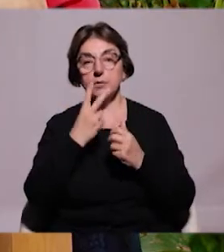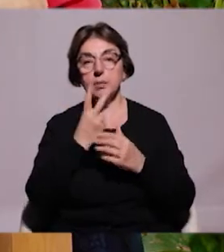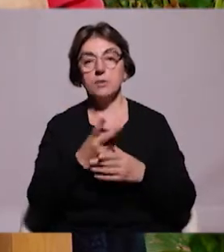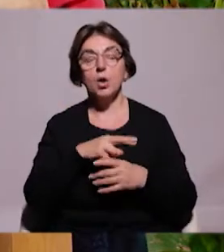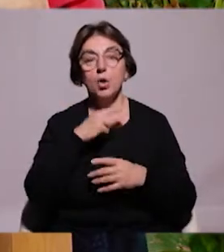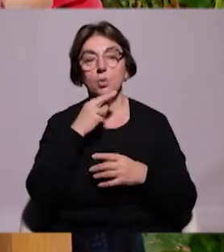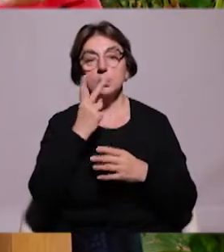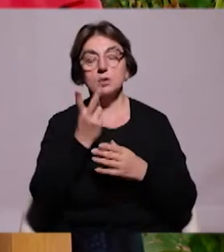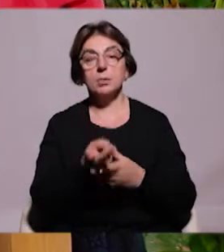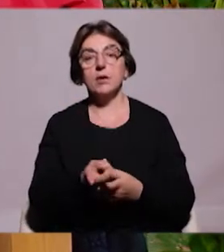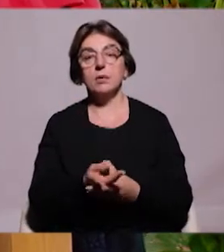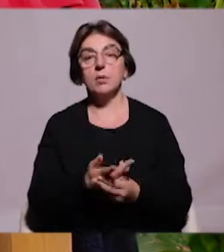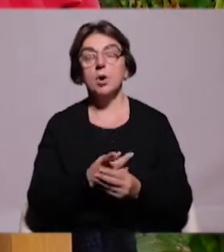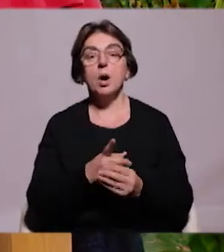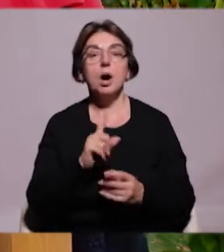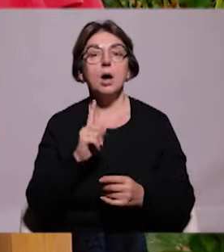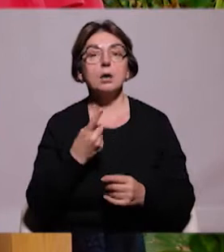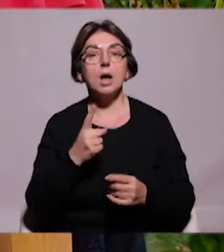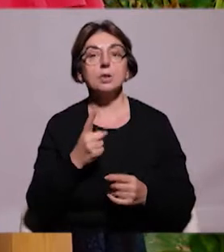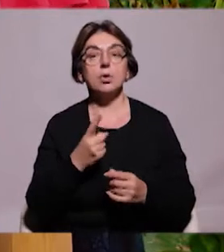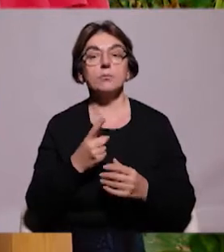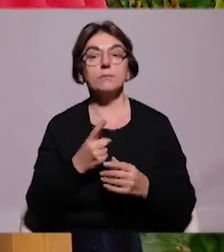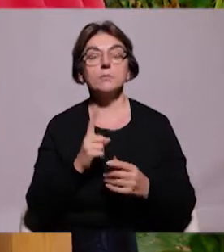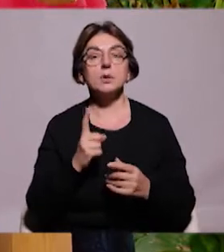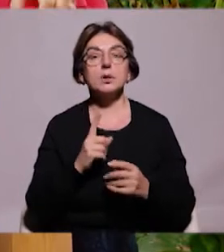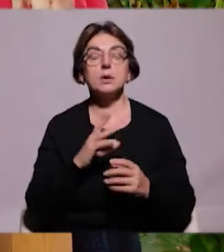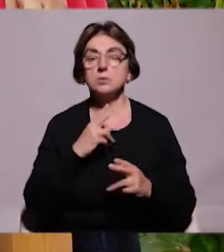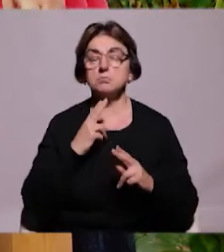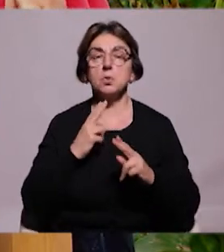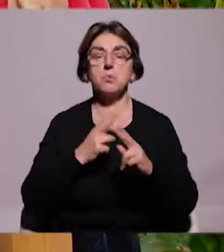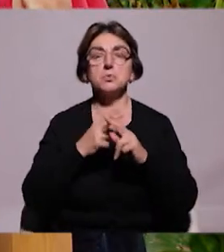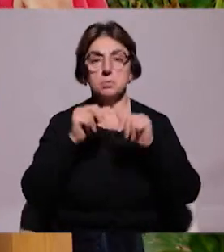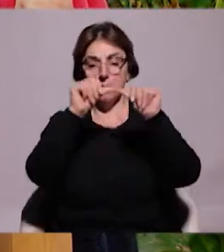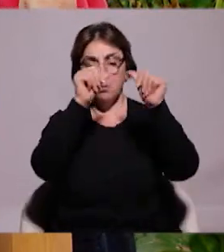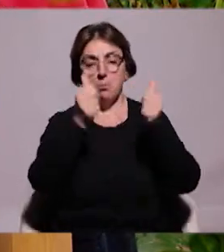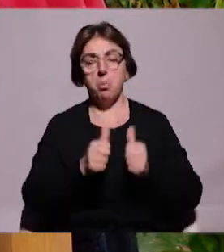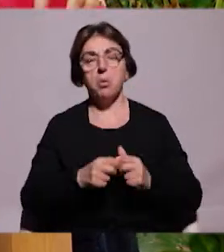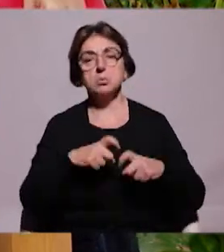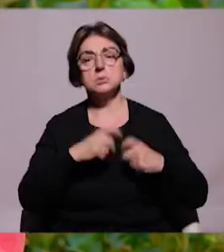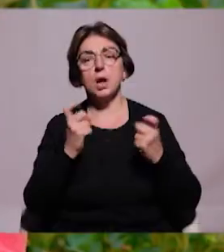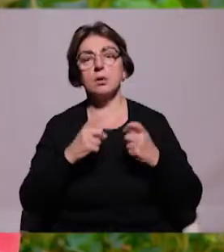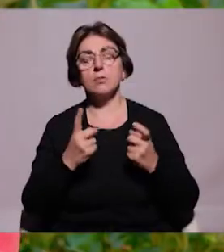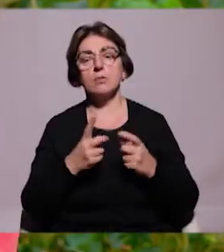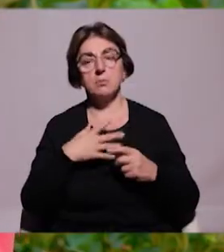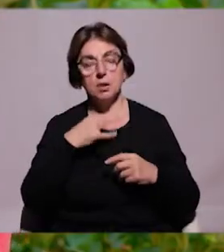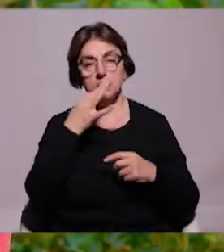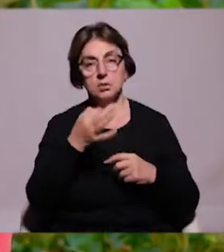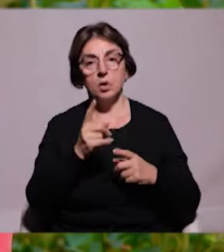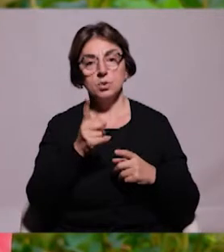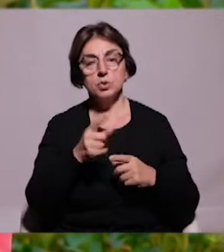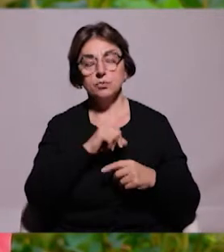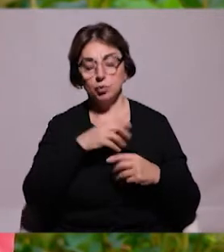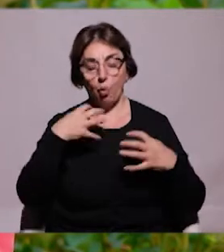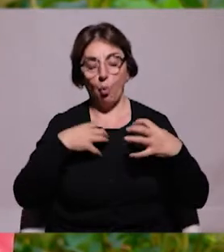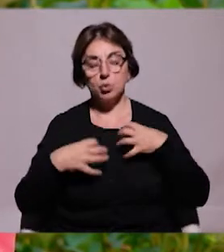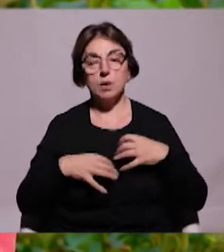თქვენი ყურადღება გავამახვილო, რატომ რაში შეგვიშლის ხელს ტანადობის დარღვევის ფორმები. მე ზემოთაც აღნიშნე, რომ ის